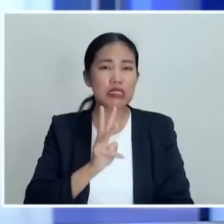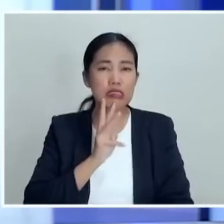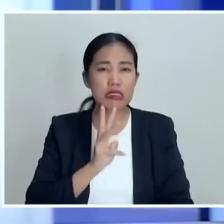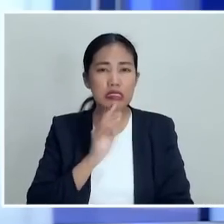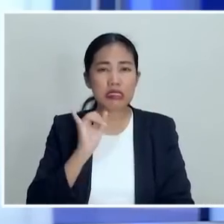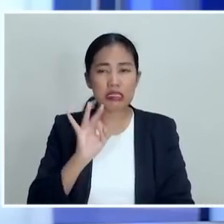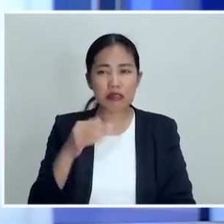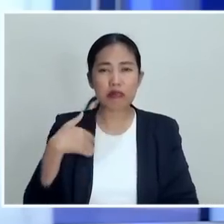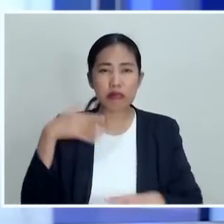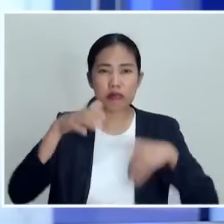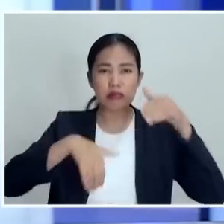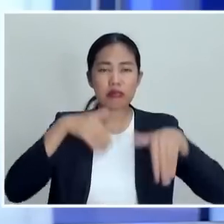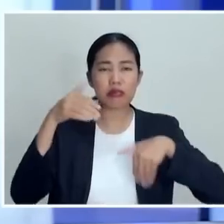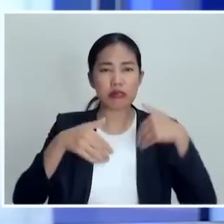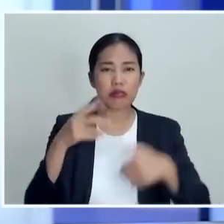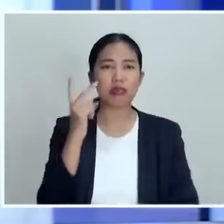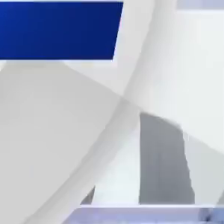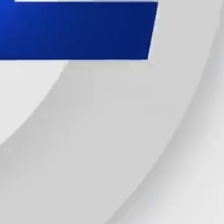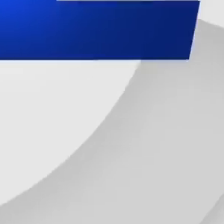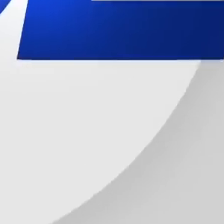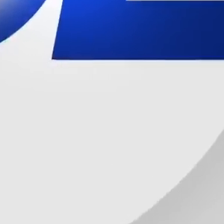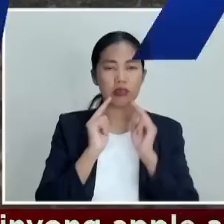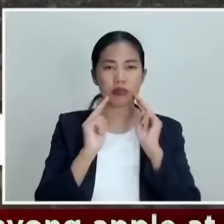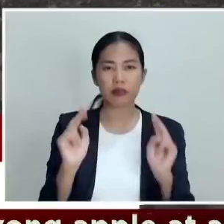Nagpapatrol, Raya Kapulong.